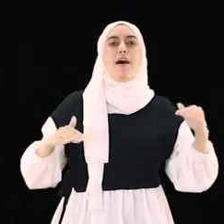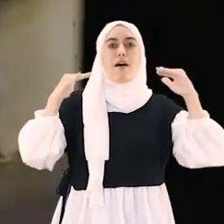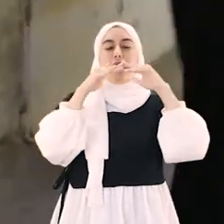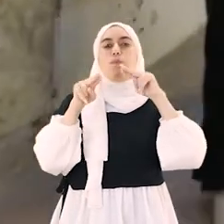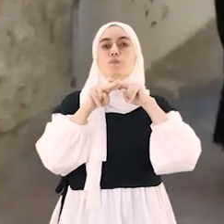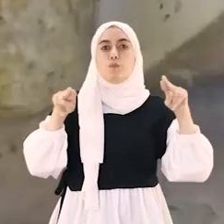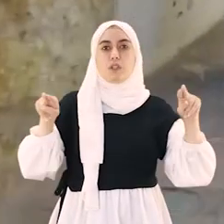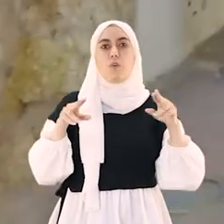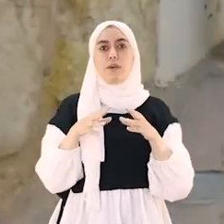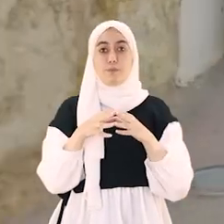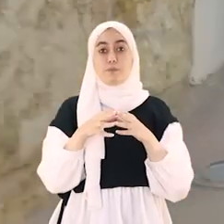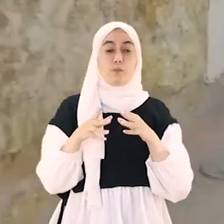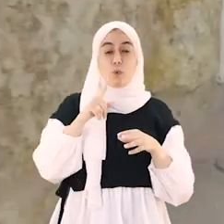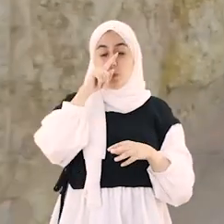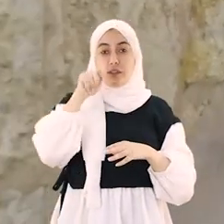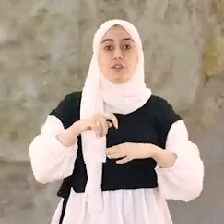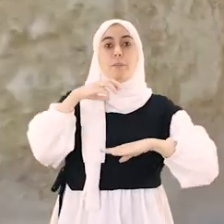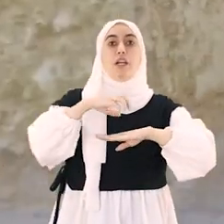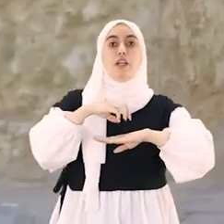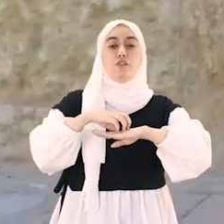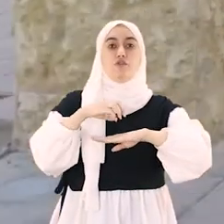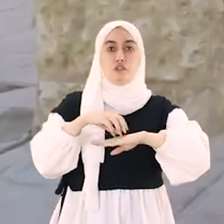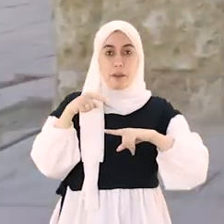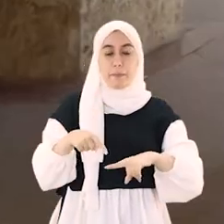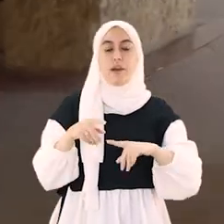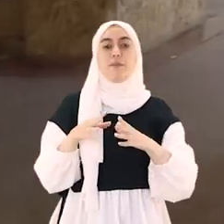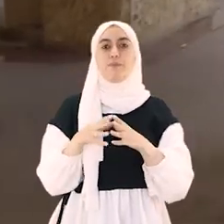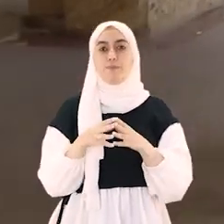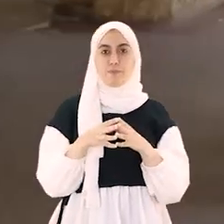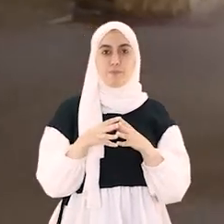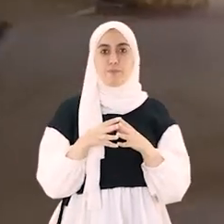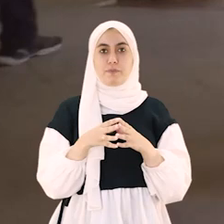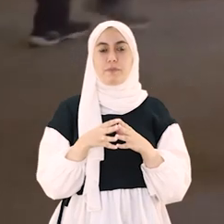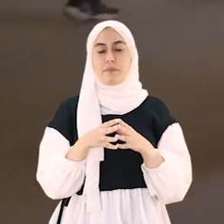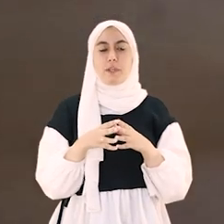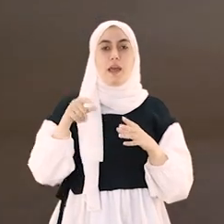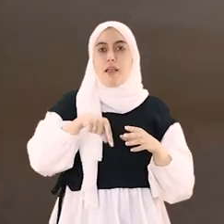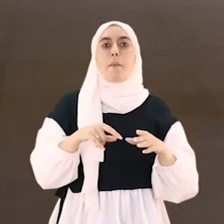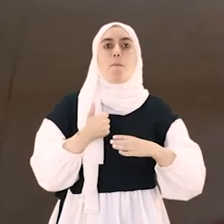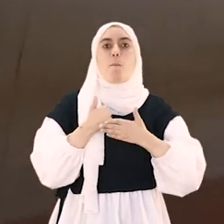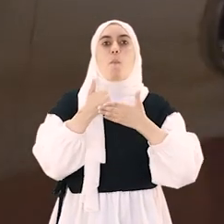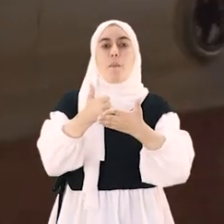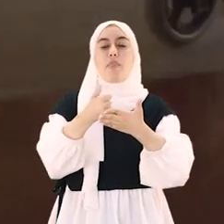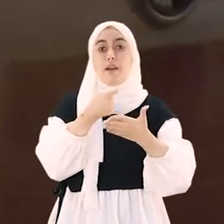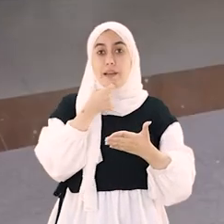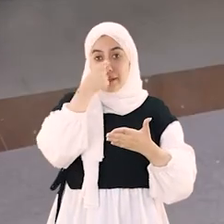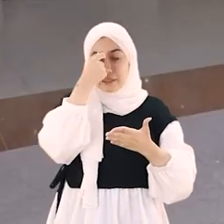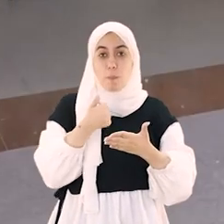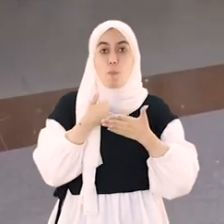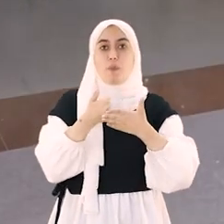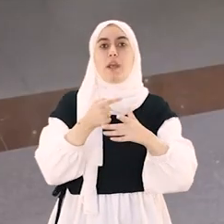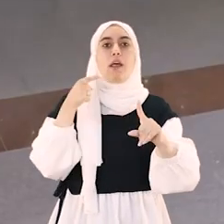ومساواه والتزاما من جوهره الجامعات الاردنيه بهذا النهج كانت هذه المبادره